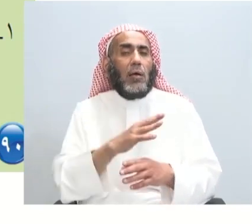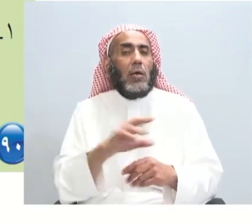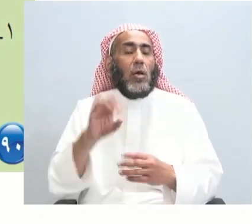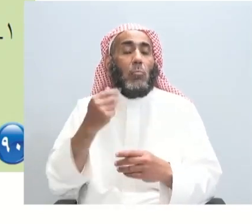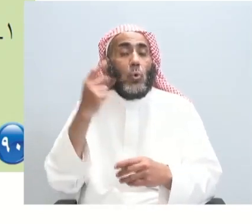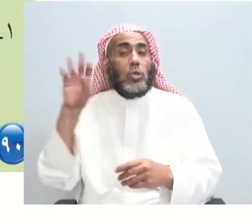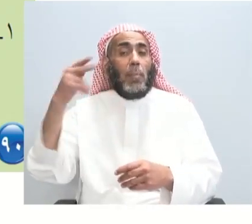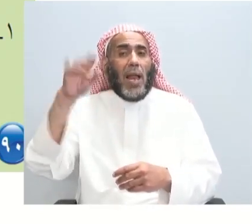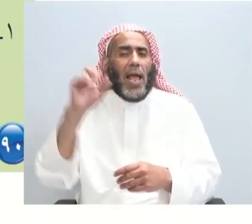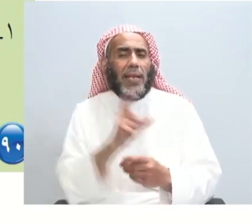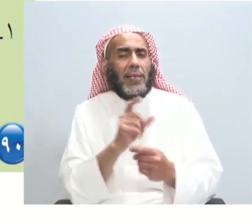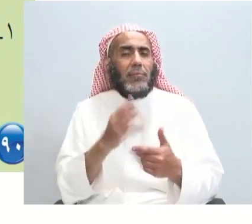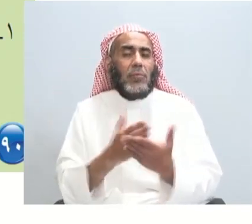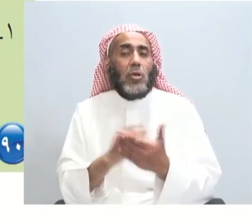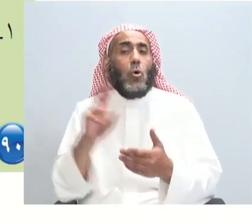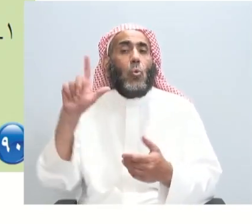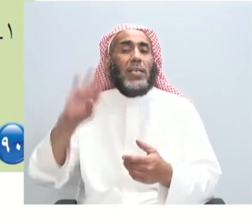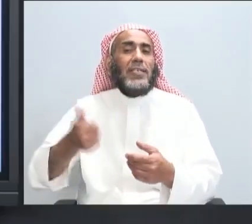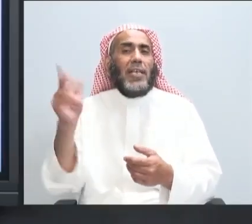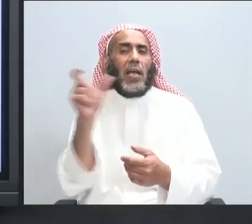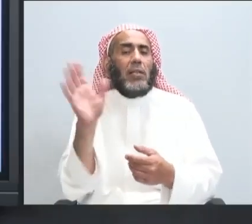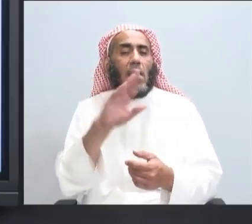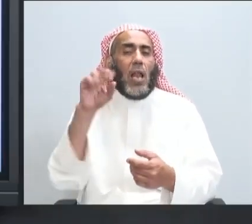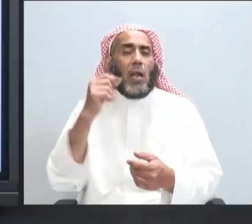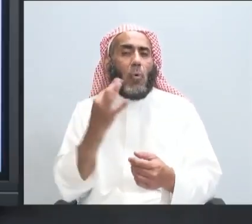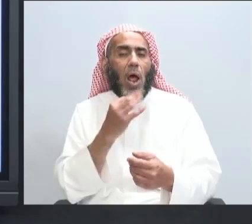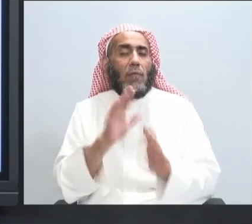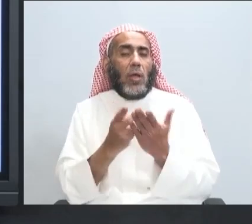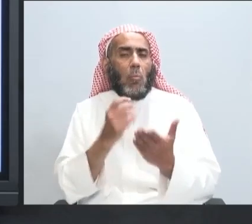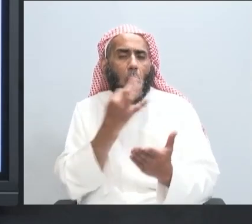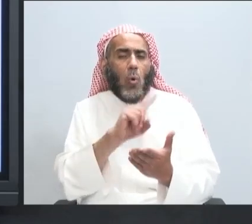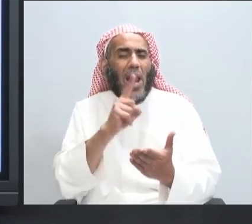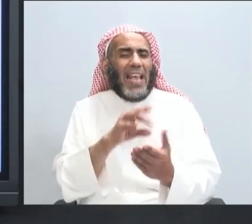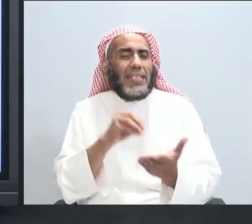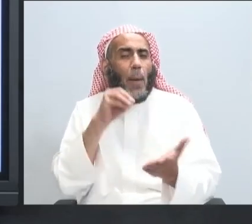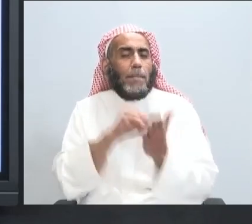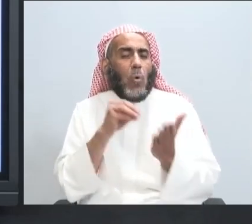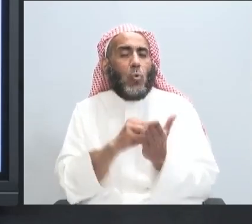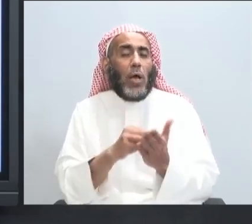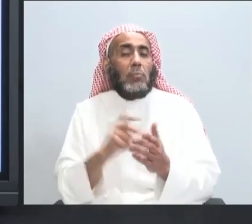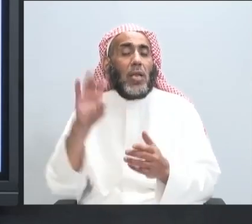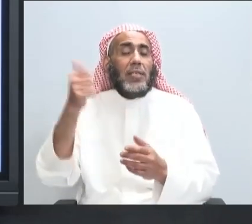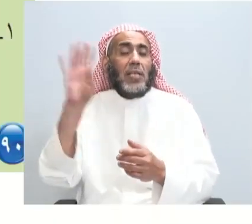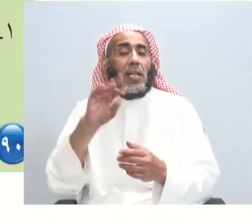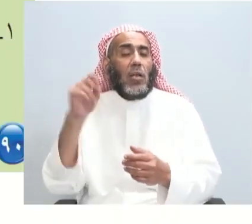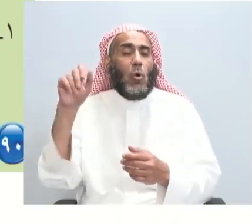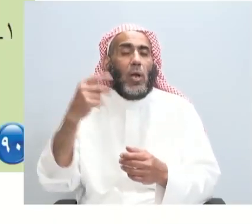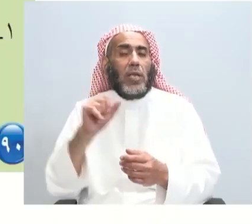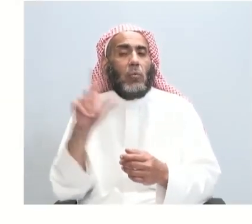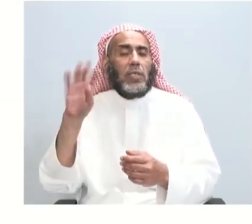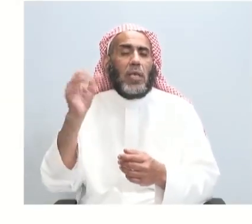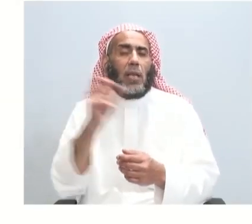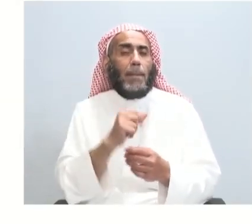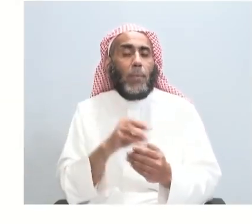ومعجم العين وكذلك لسان العرب، معنى أنه يذكر ألفاظا وليس موضوعات. إذا معجم الألفاظ مثل أساس البلاغة والعين ولسان